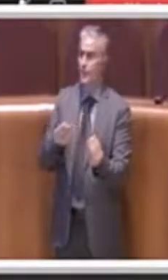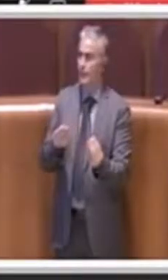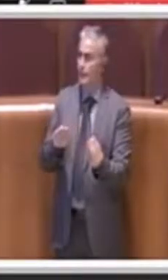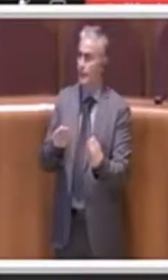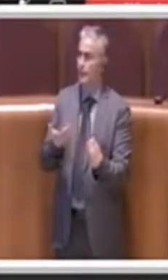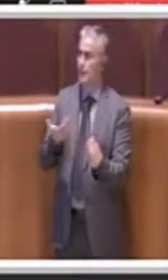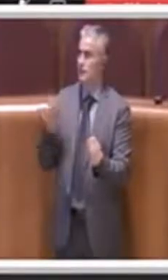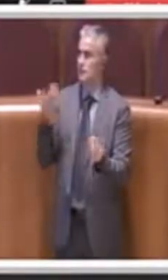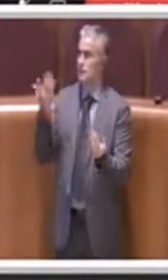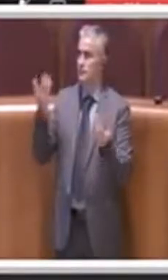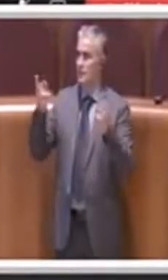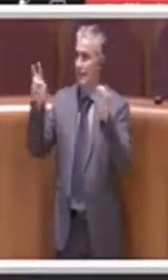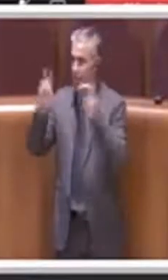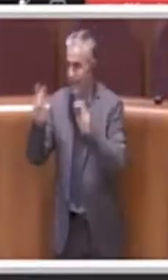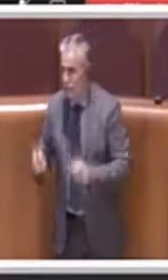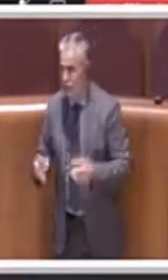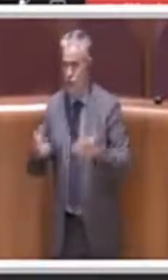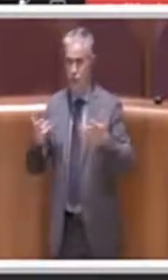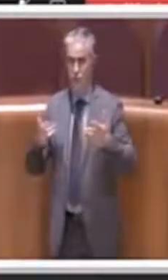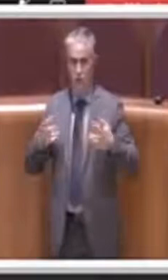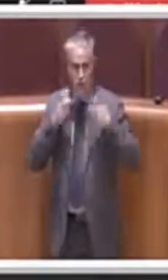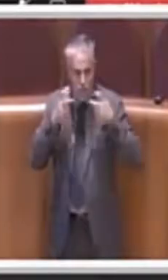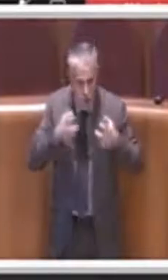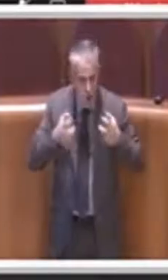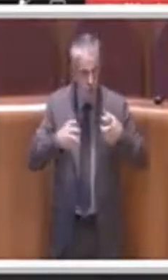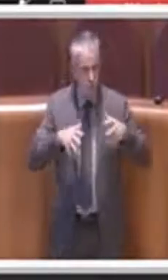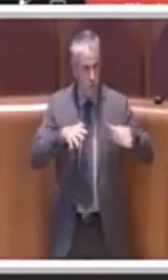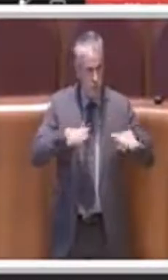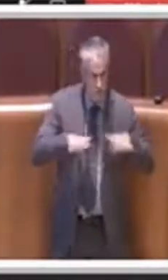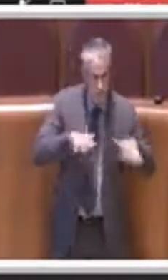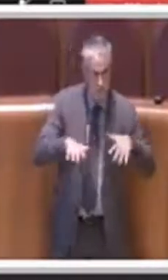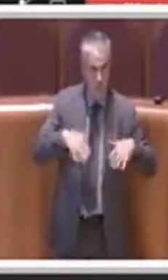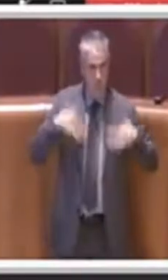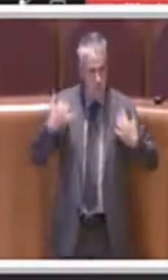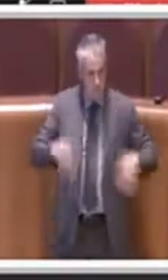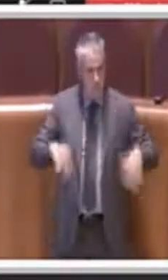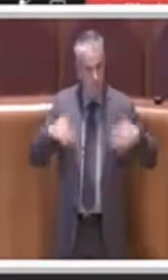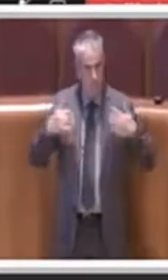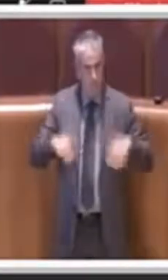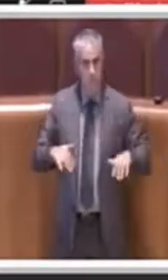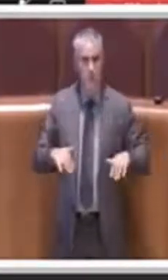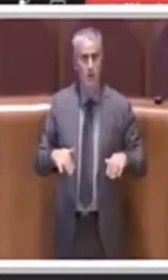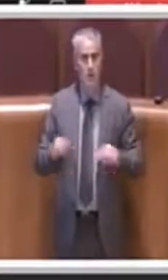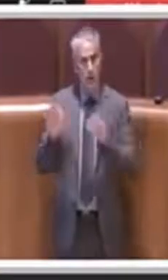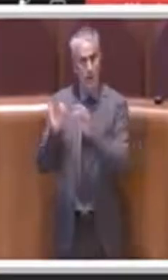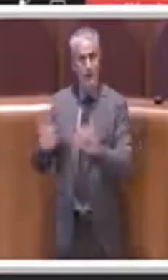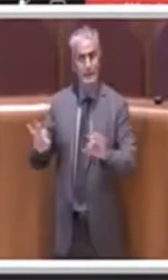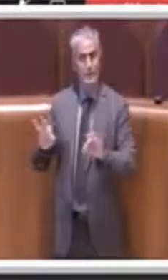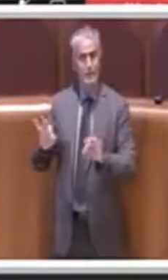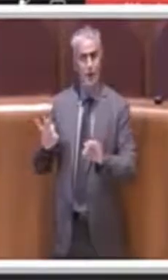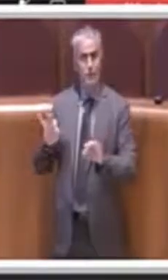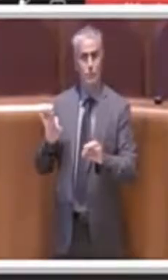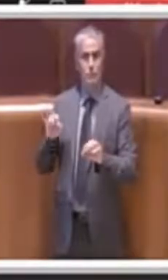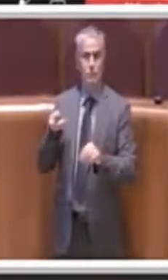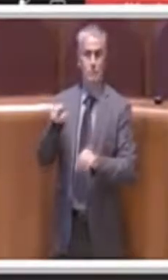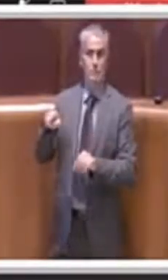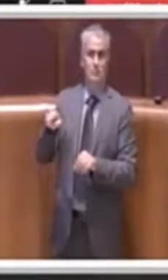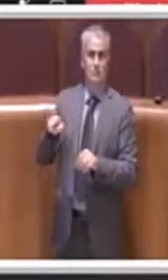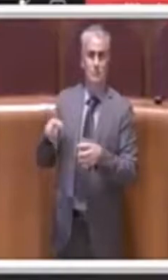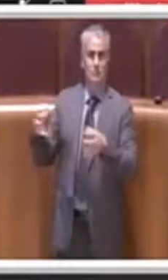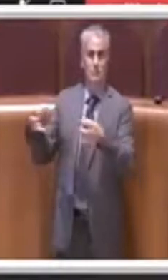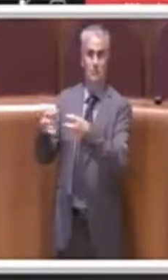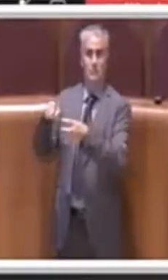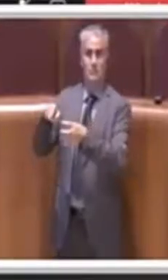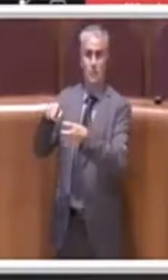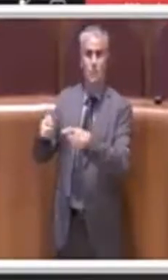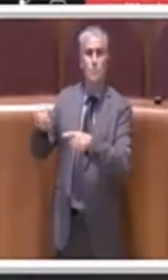di energia che l'Assemblea Capitolina e di rispetto, insomma, che ha voluto porre in essere il Movimento 5 Stelle nei confronti